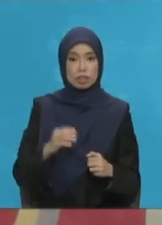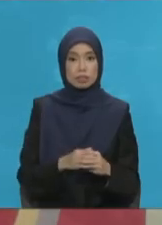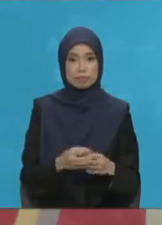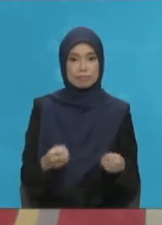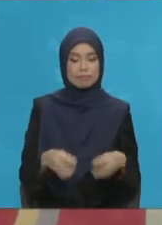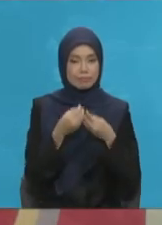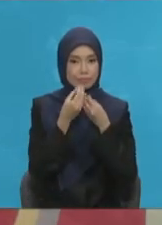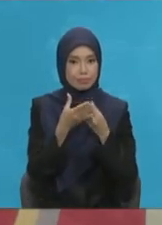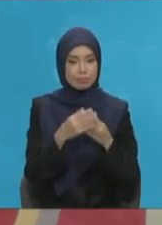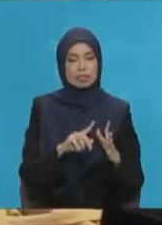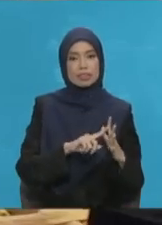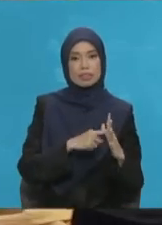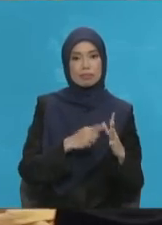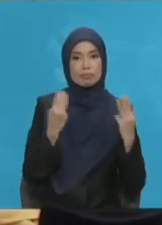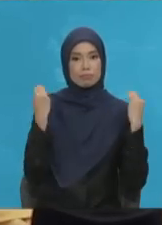dimulaikan